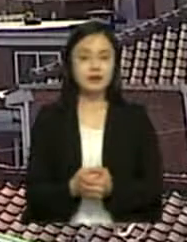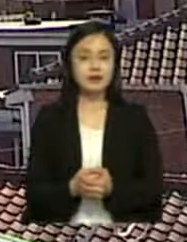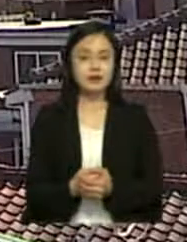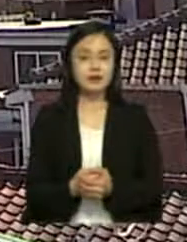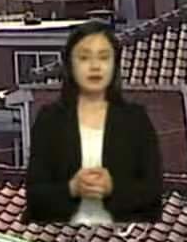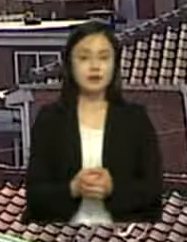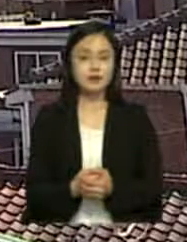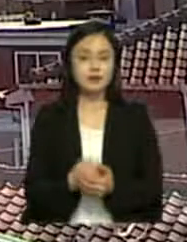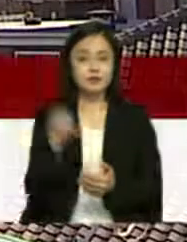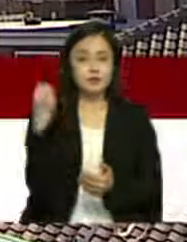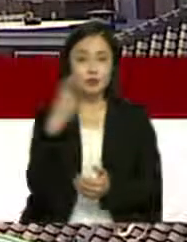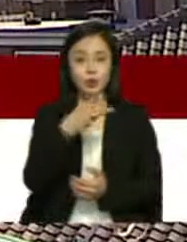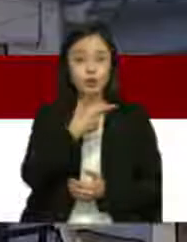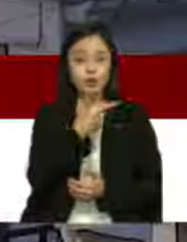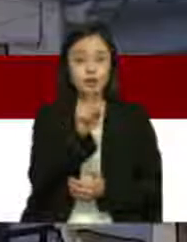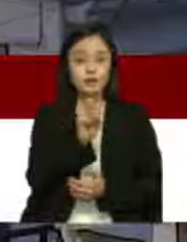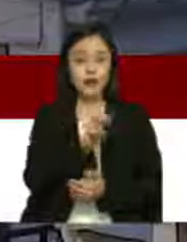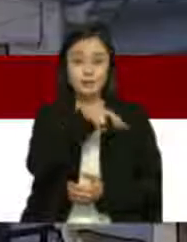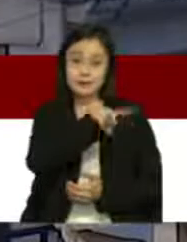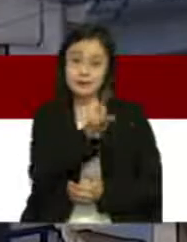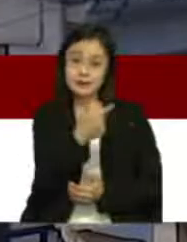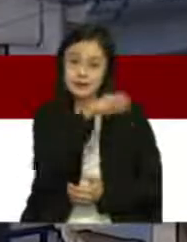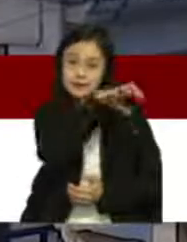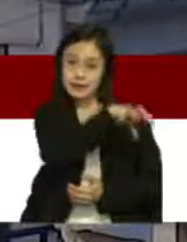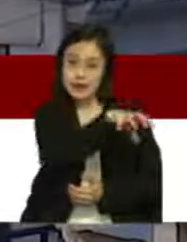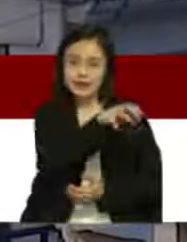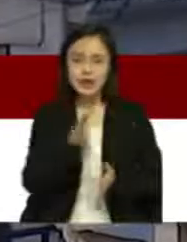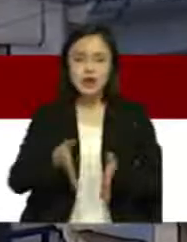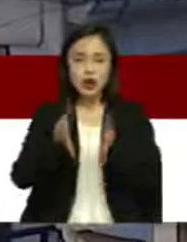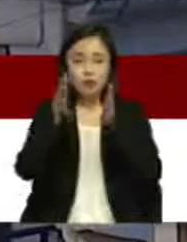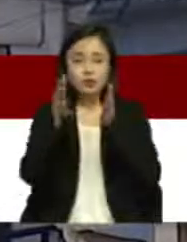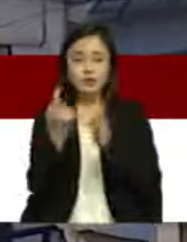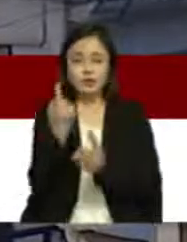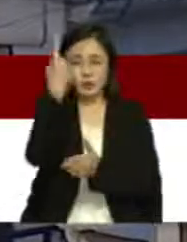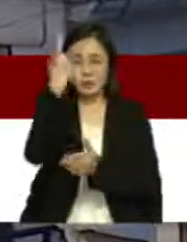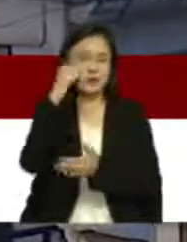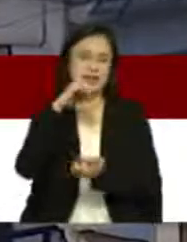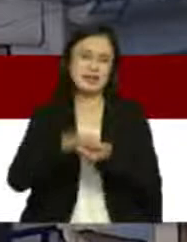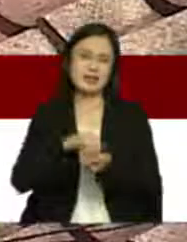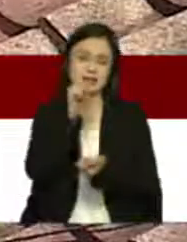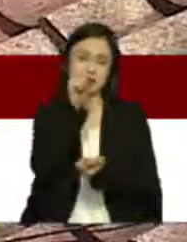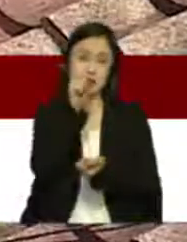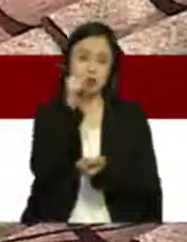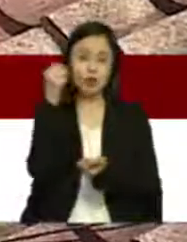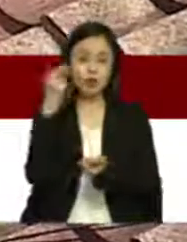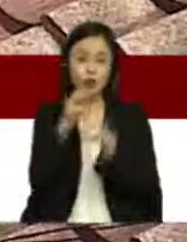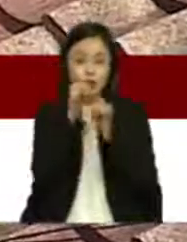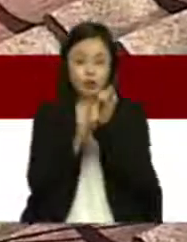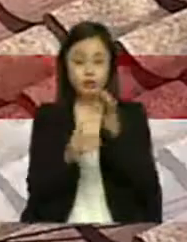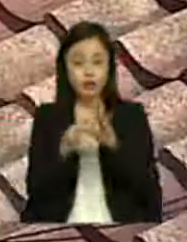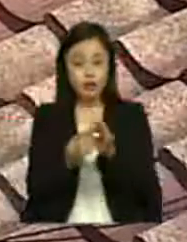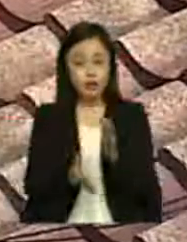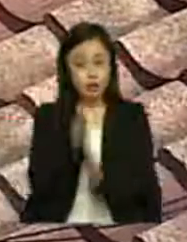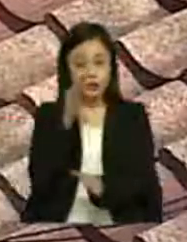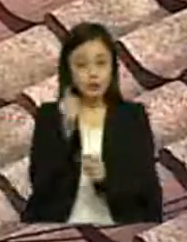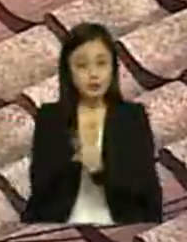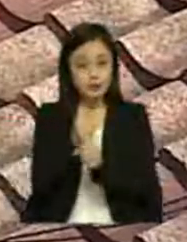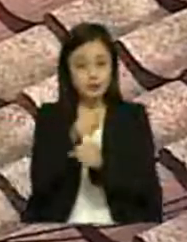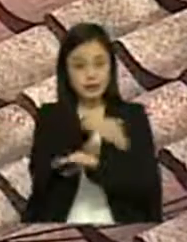회원동 n 남산 고도 제한 으로 이미 주제가 있는데 지구단위계획 까지 추가되면 이중 주제에 놓이게 된다는